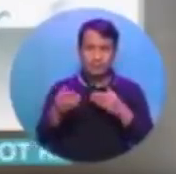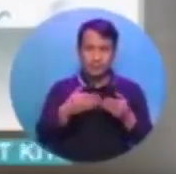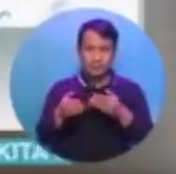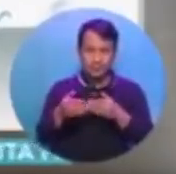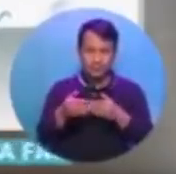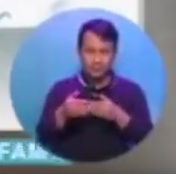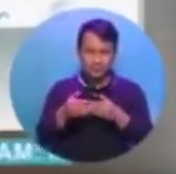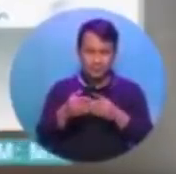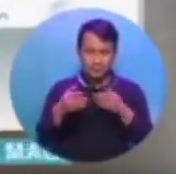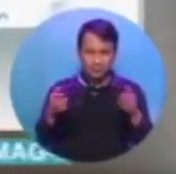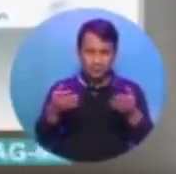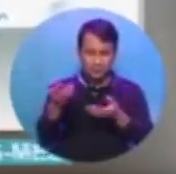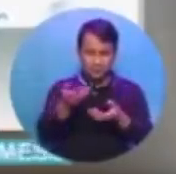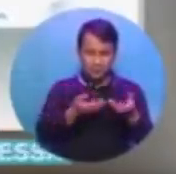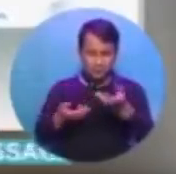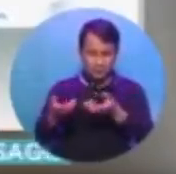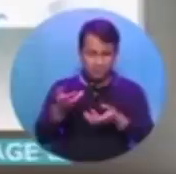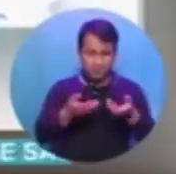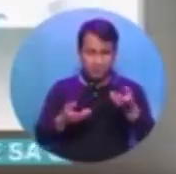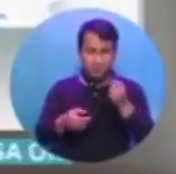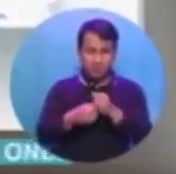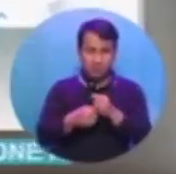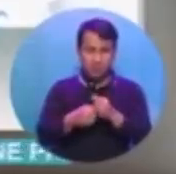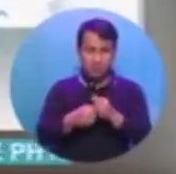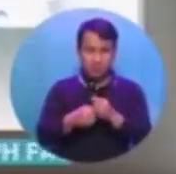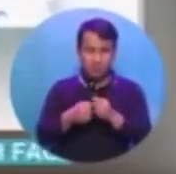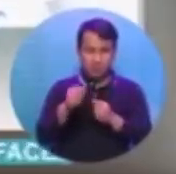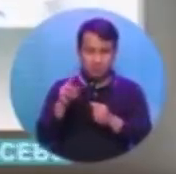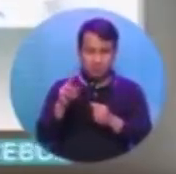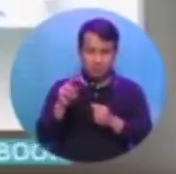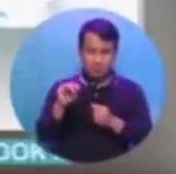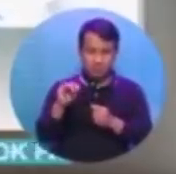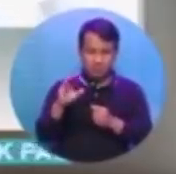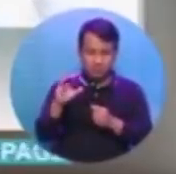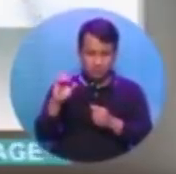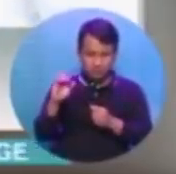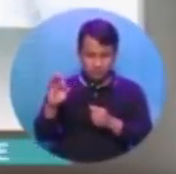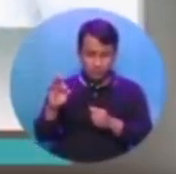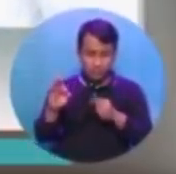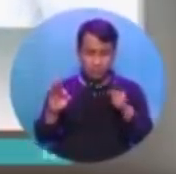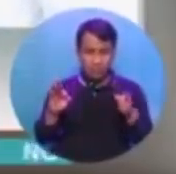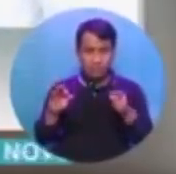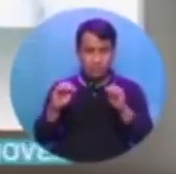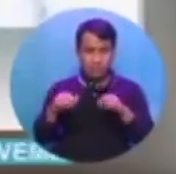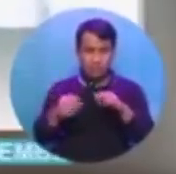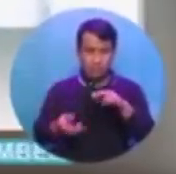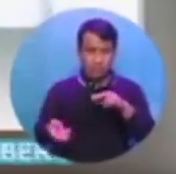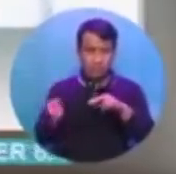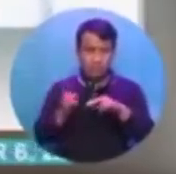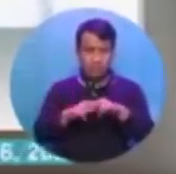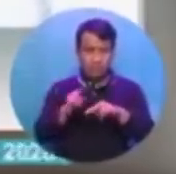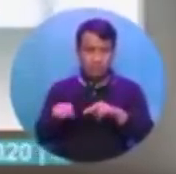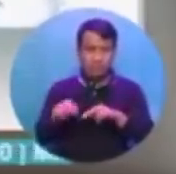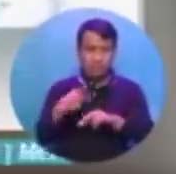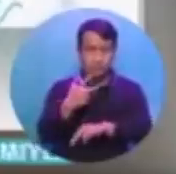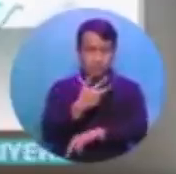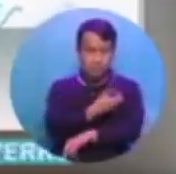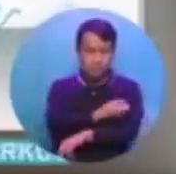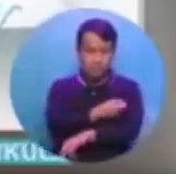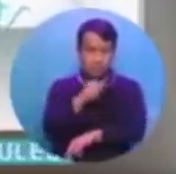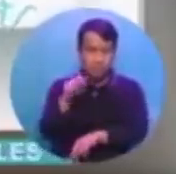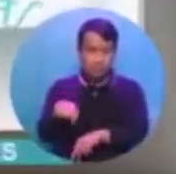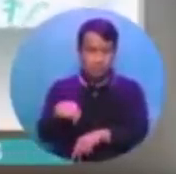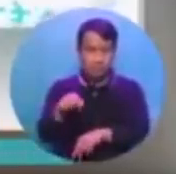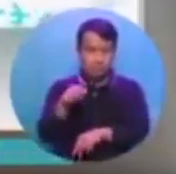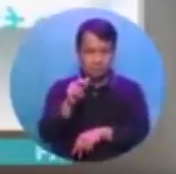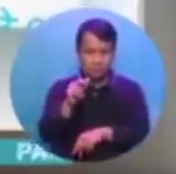nagkaroon po ng collaboration with the UNICEF na madadagdagan po ang ating vaccinator